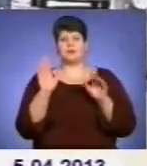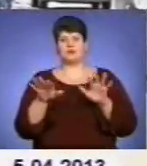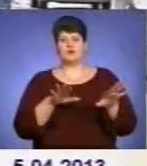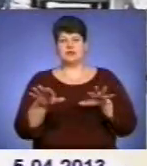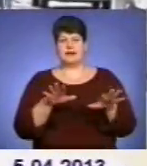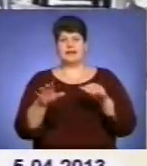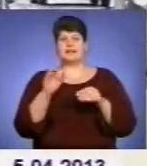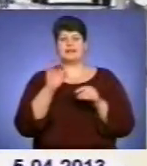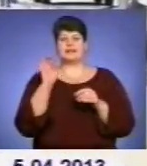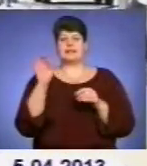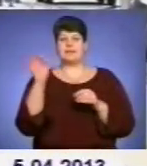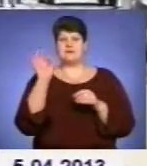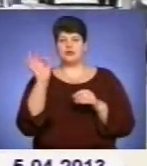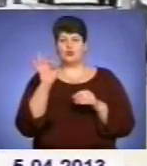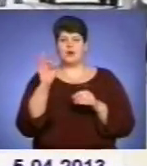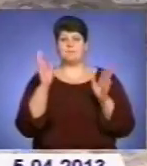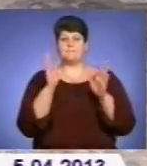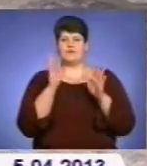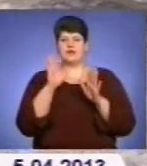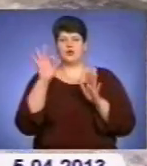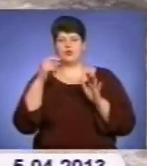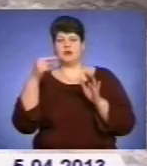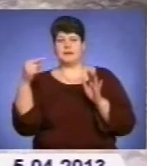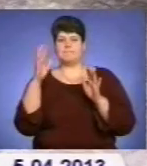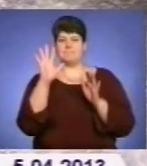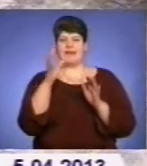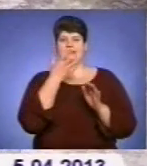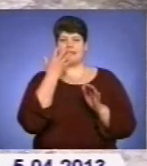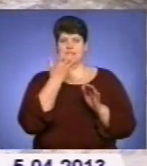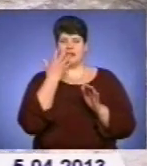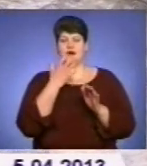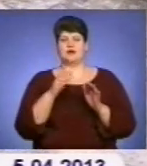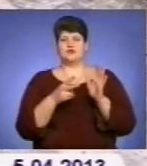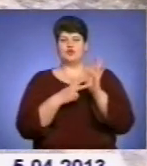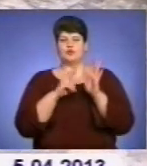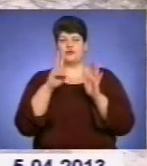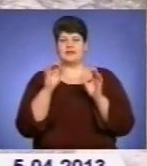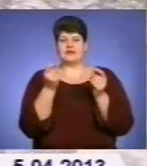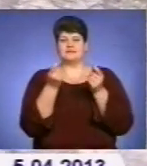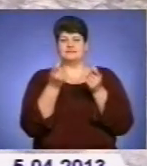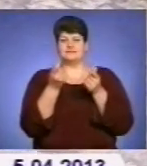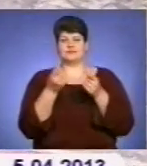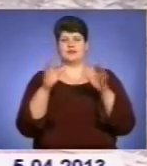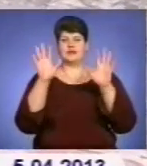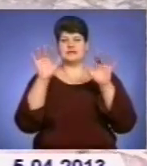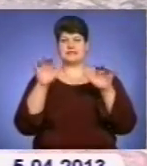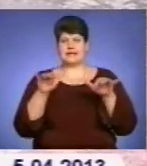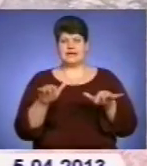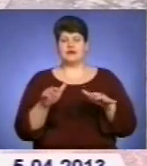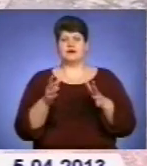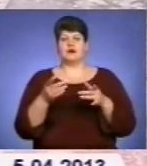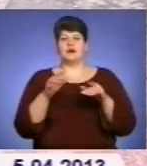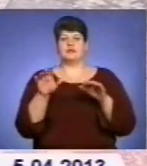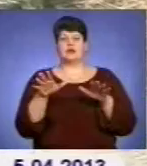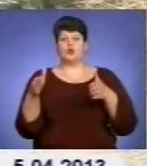температура повітря впродовж доби 0,5 тепла. 7 квітня часом невеликий мокрий сніг. Вночі та вранці слабкий туман, на дорогах